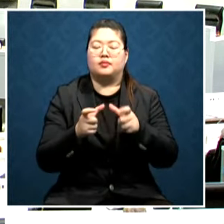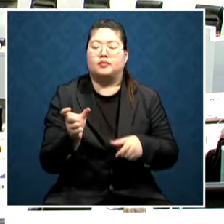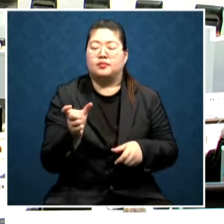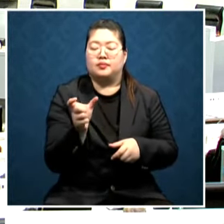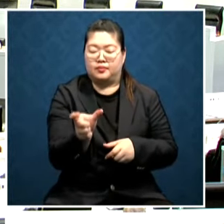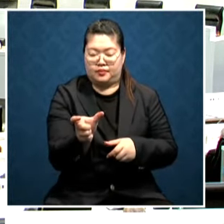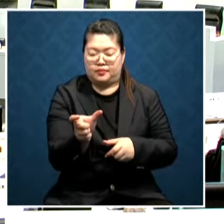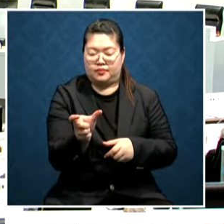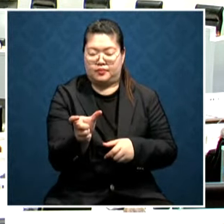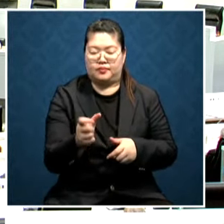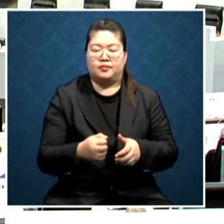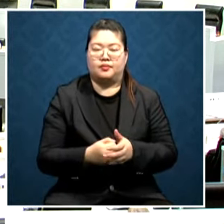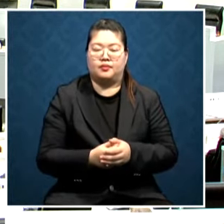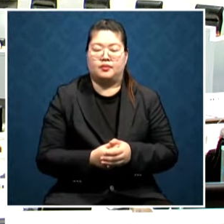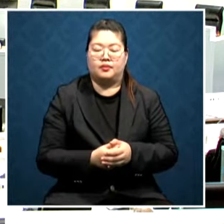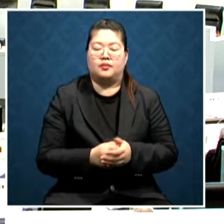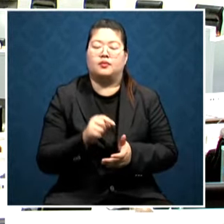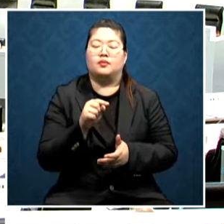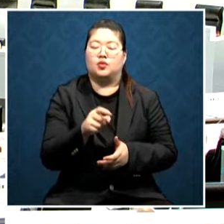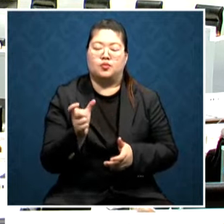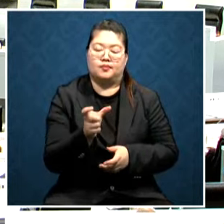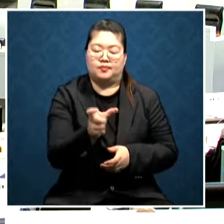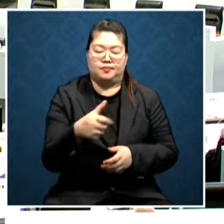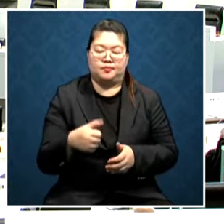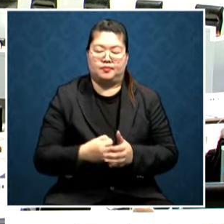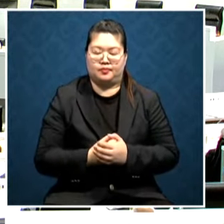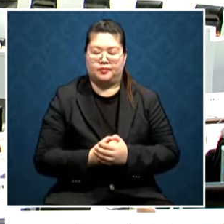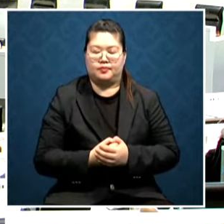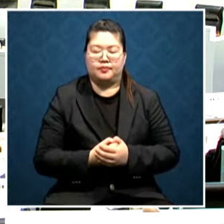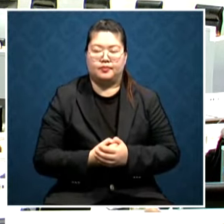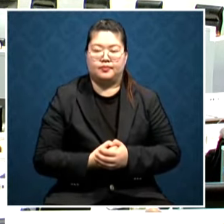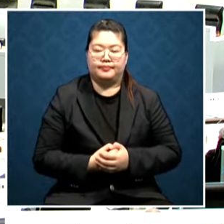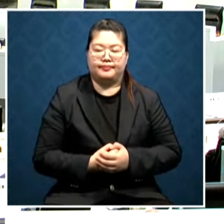นในช่องเสียบบัตรปุ่มแสดงตนครับ